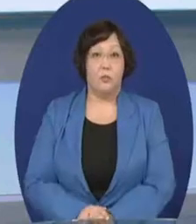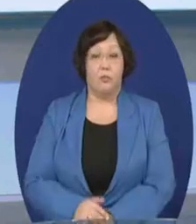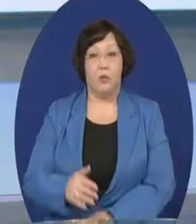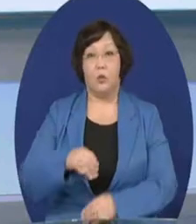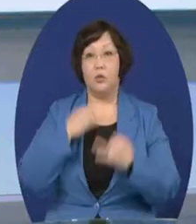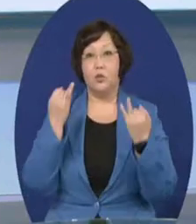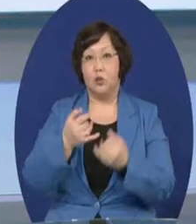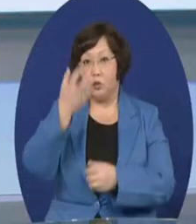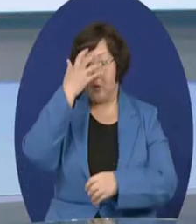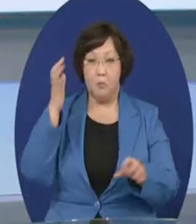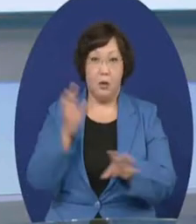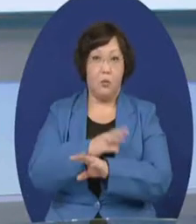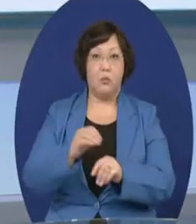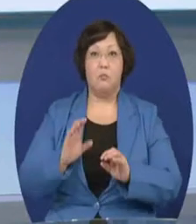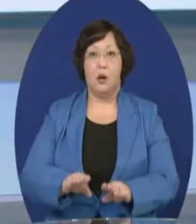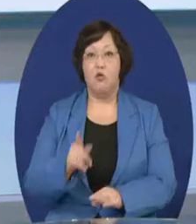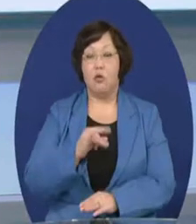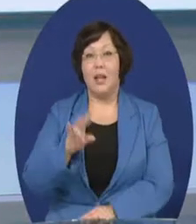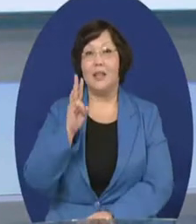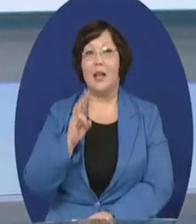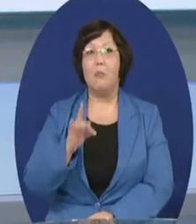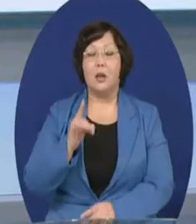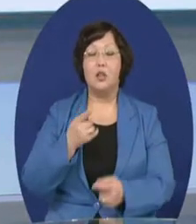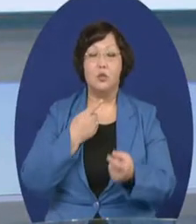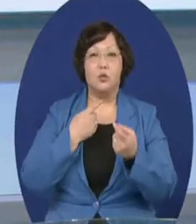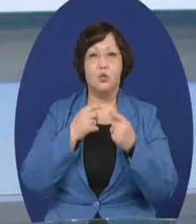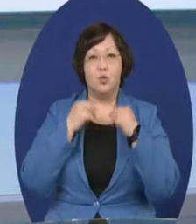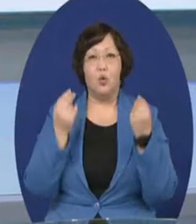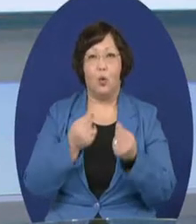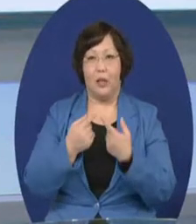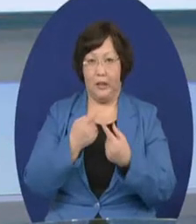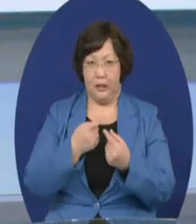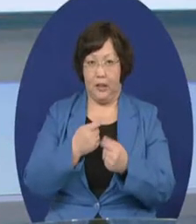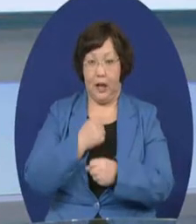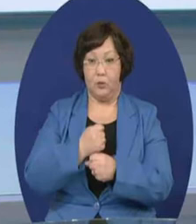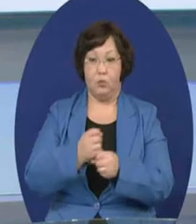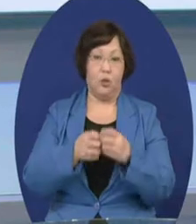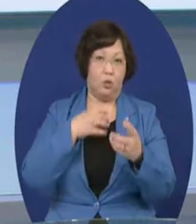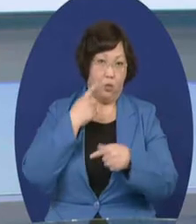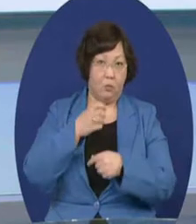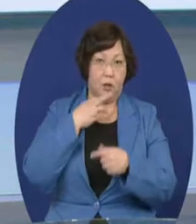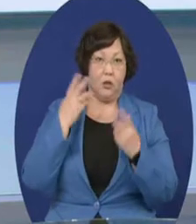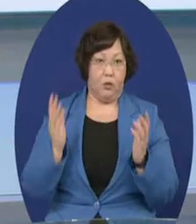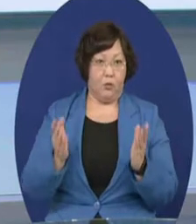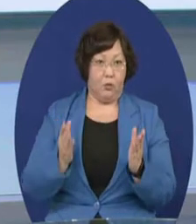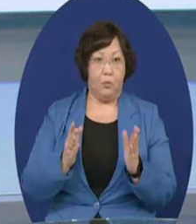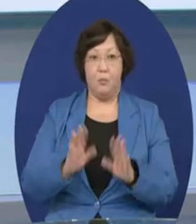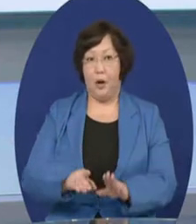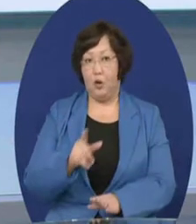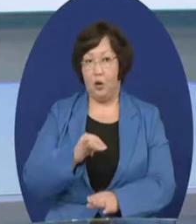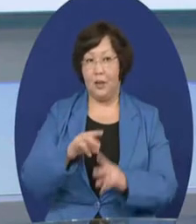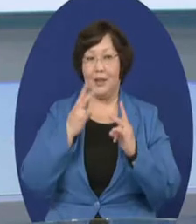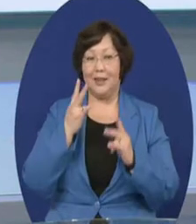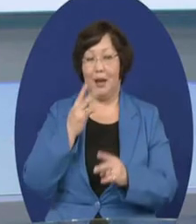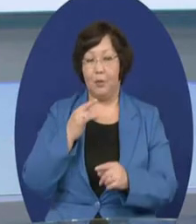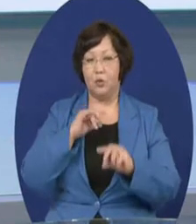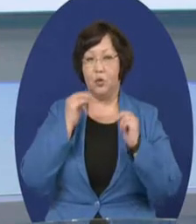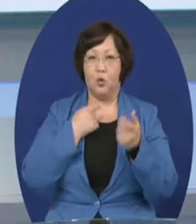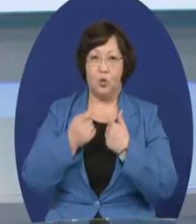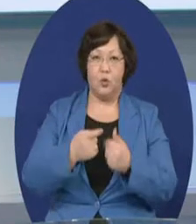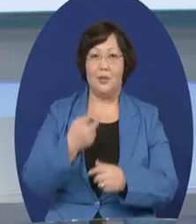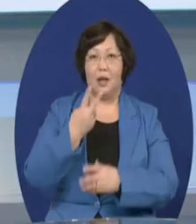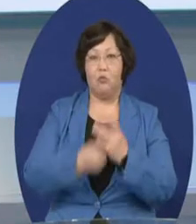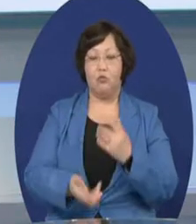Улсын хурлын төрийн байгууллалтын байнгын хороо намрын ээлжид чуулганы хугацаанд хийсэн ажлынхаа талаар мэдээл хийлээ. Бус байнгын хороо намрын ээлжид чуулганы хугацаанд давхардсан